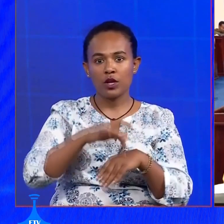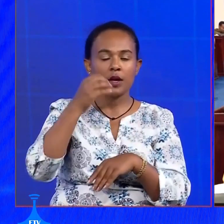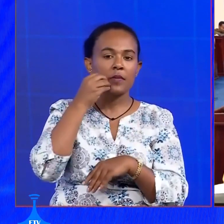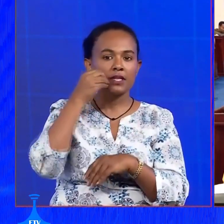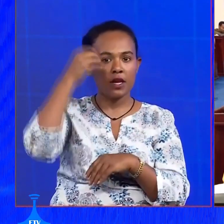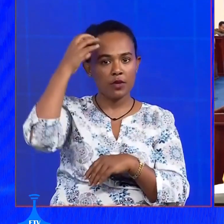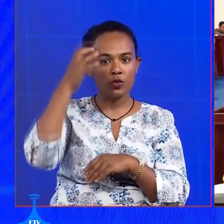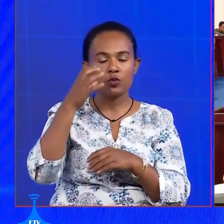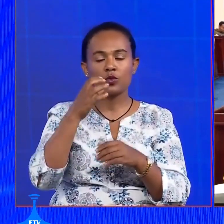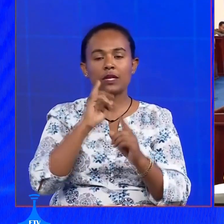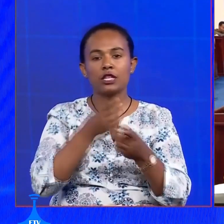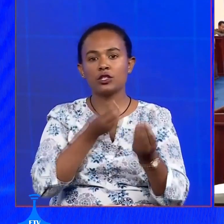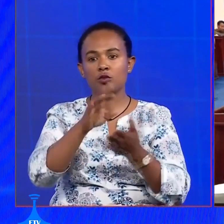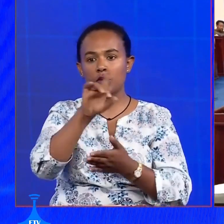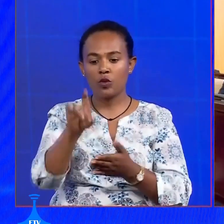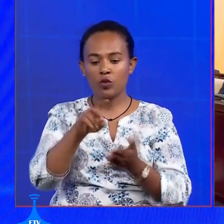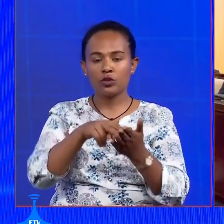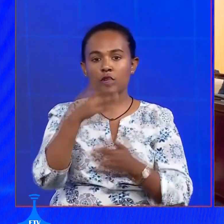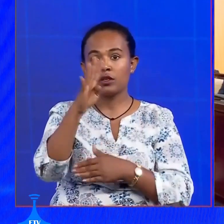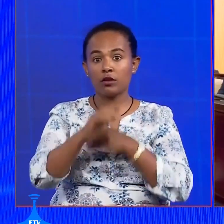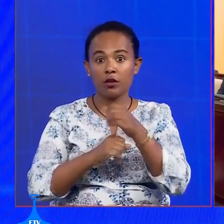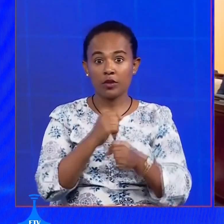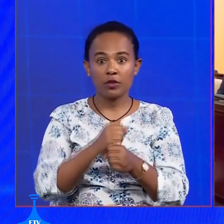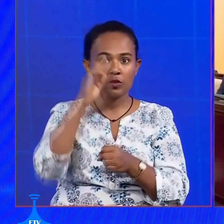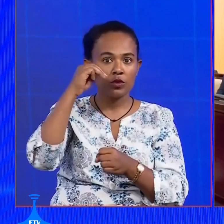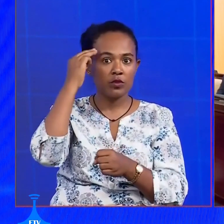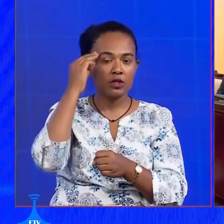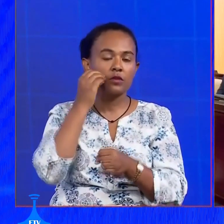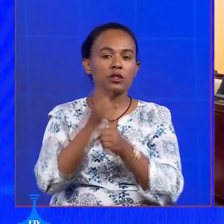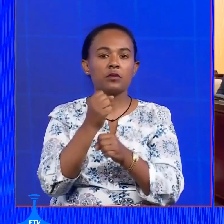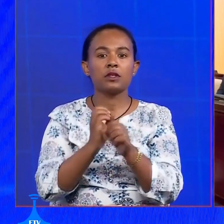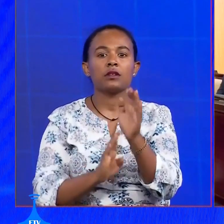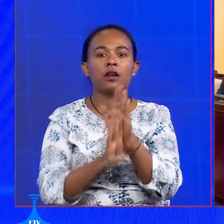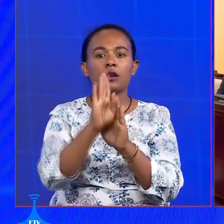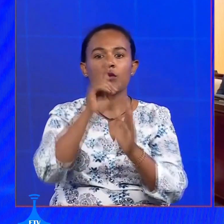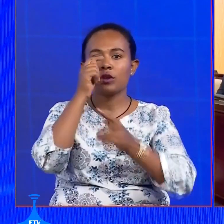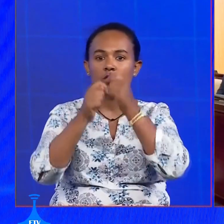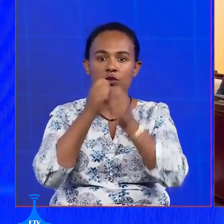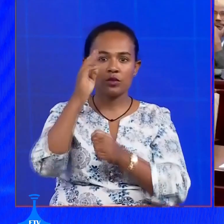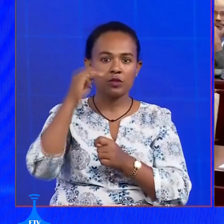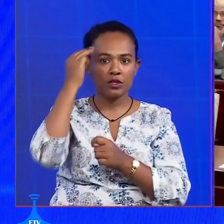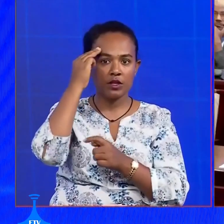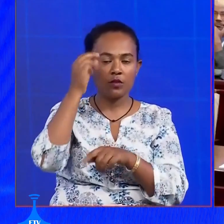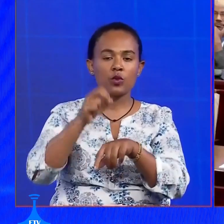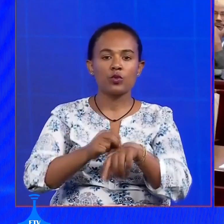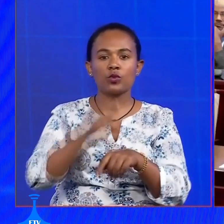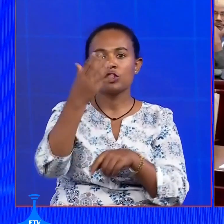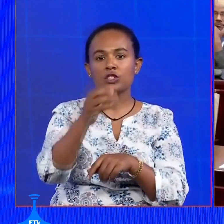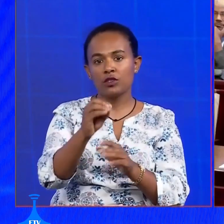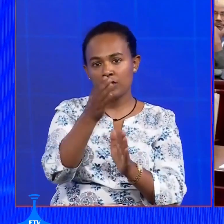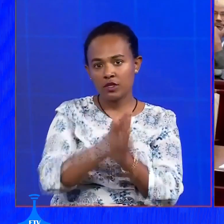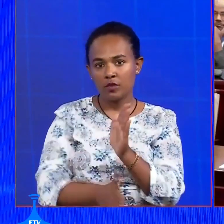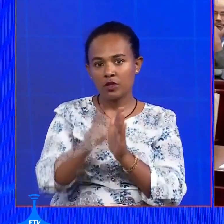ምላሽ እንዲሰጥበት ጠይቋል። በ2014 ዓ.ም ወደ ሚኒስቴር መስሪያ ቤትነት ያደገው የቱሪዝም ሚኒስቴር በወቅቱ ግዢ የፈጸመባቸው